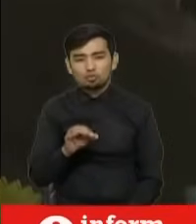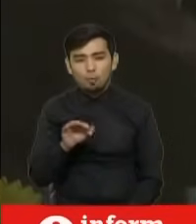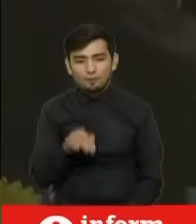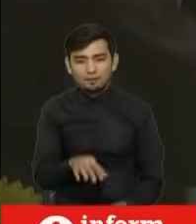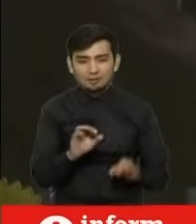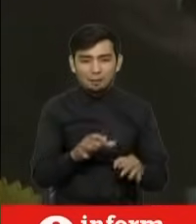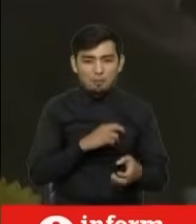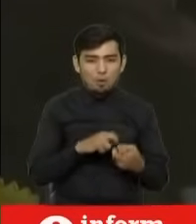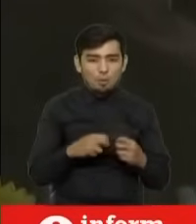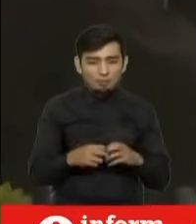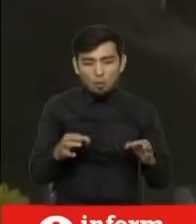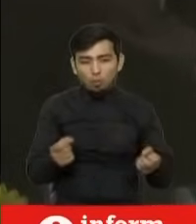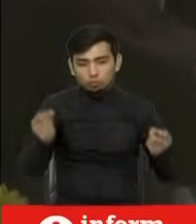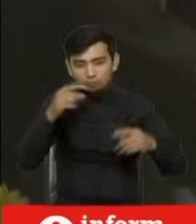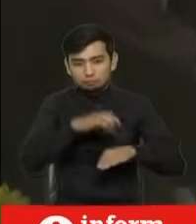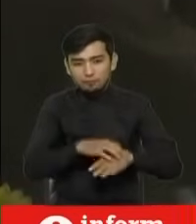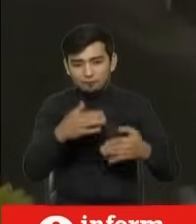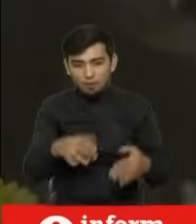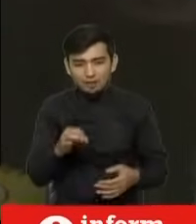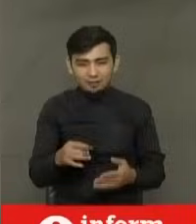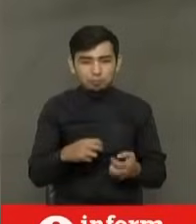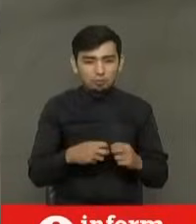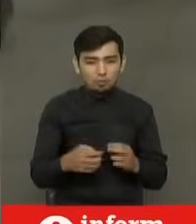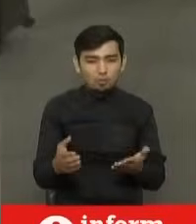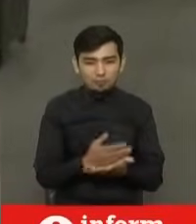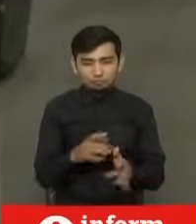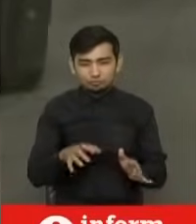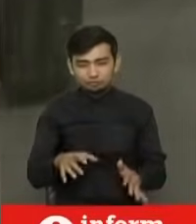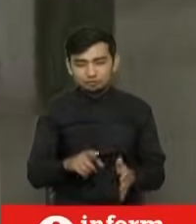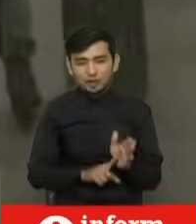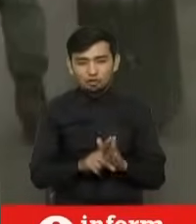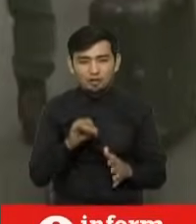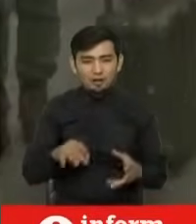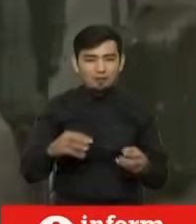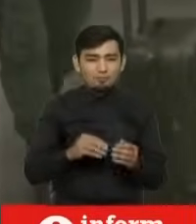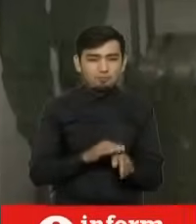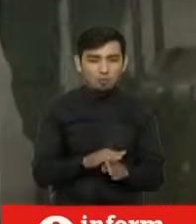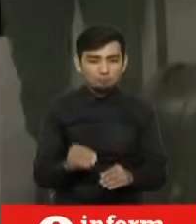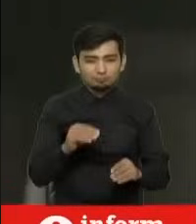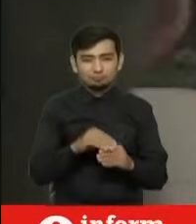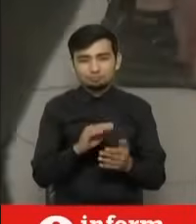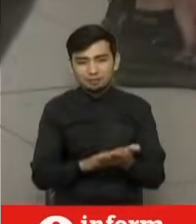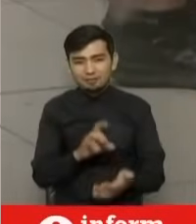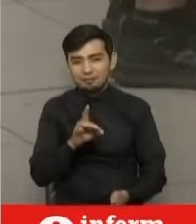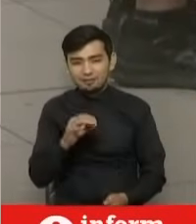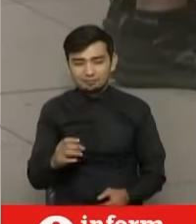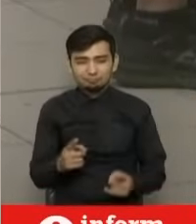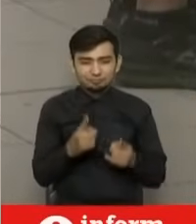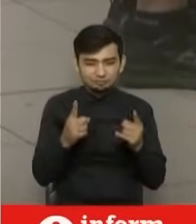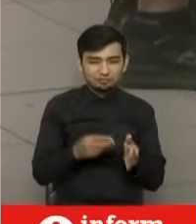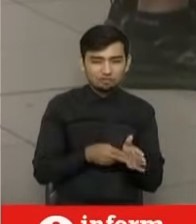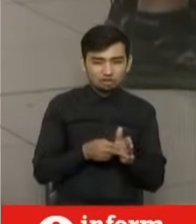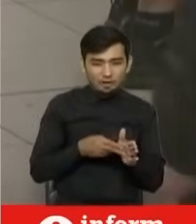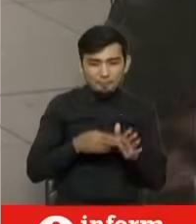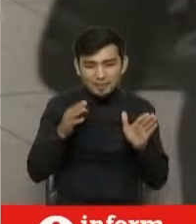причину проблемы и работают над её устранением утром о полной остановки рейсов заявили несколько крупных железнодорожных